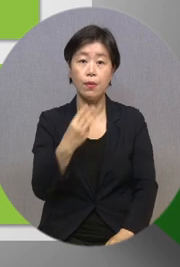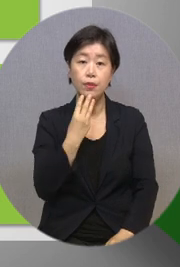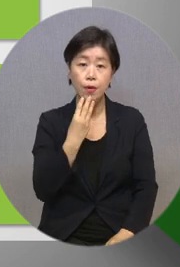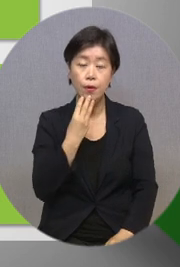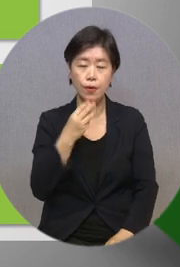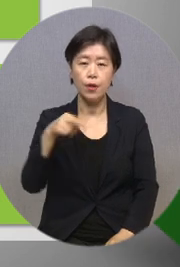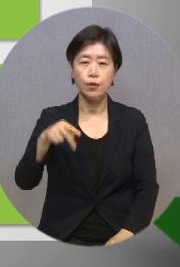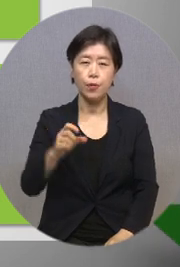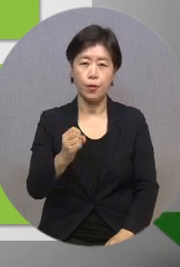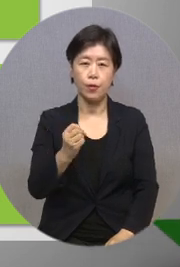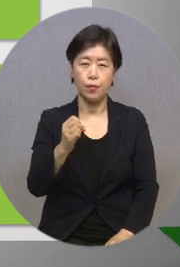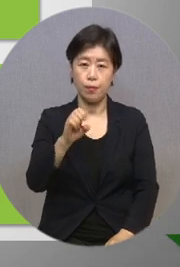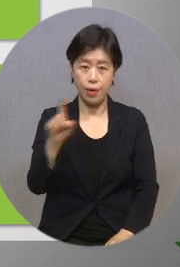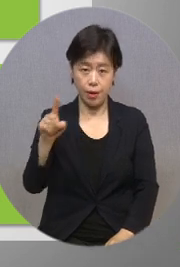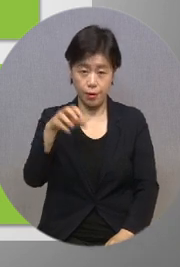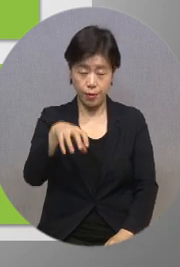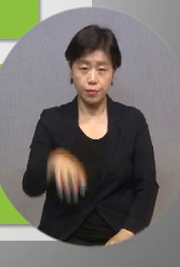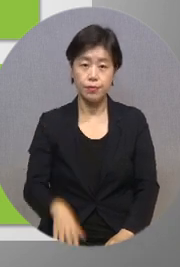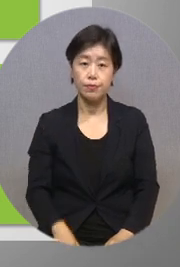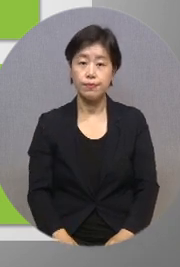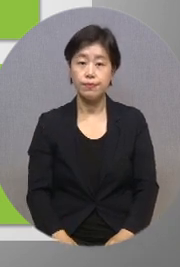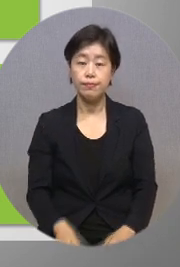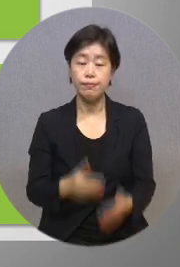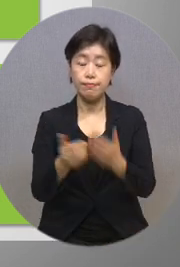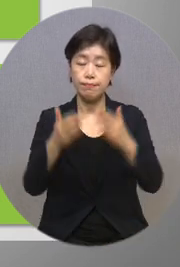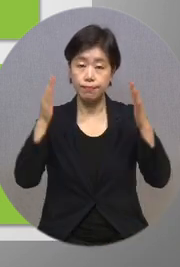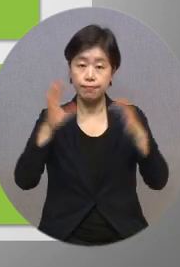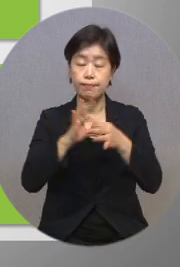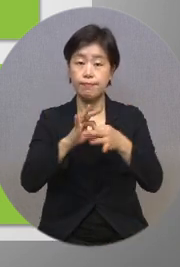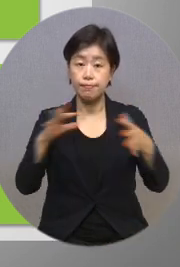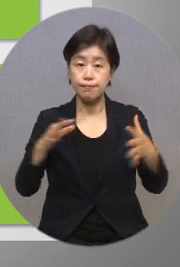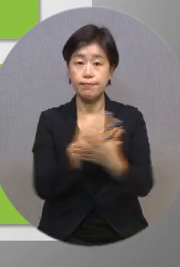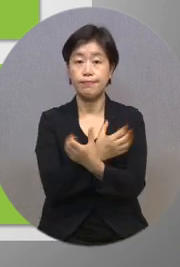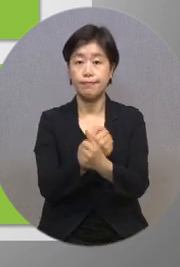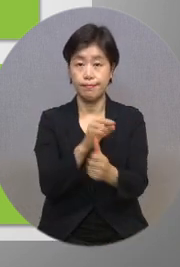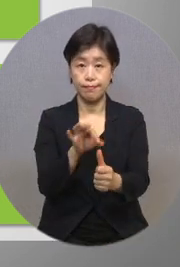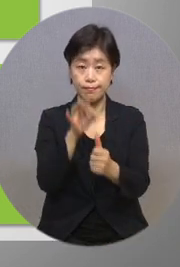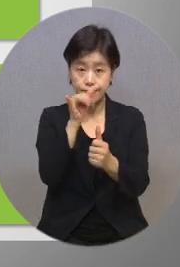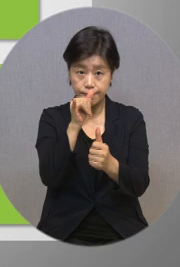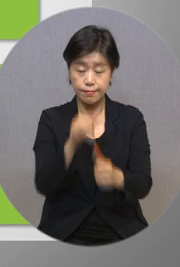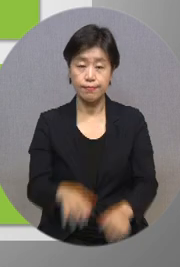송파구입니다. 경력과 학력은 무관하며 계약직을 모집합니다.